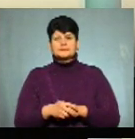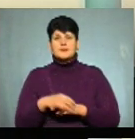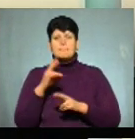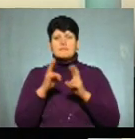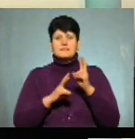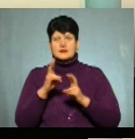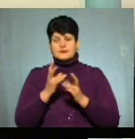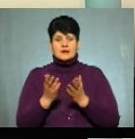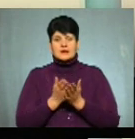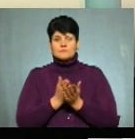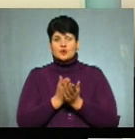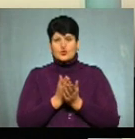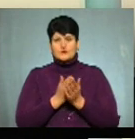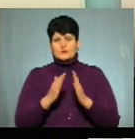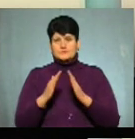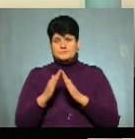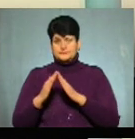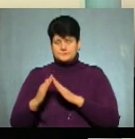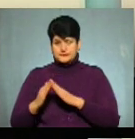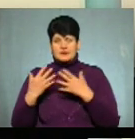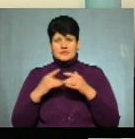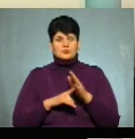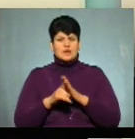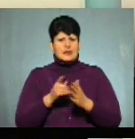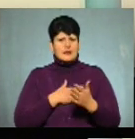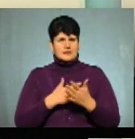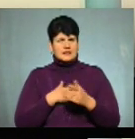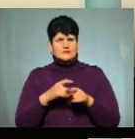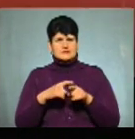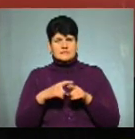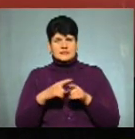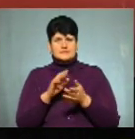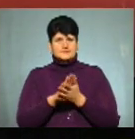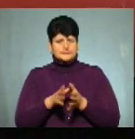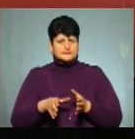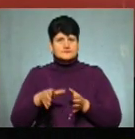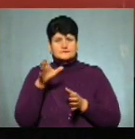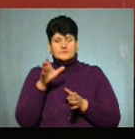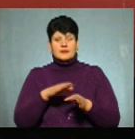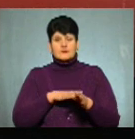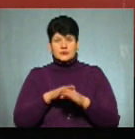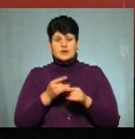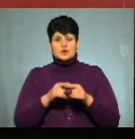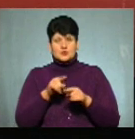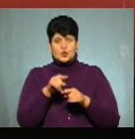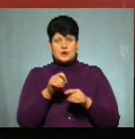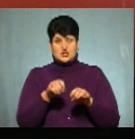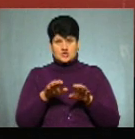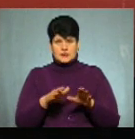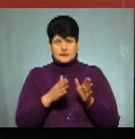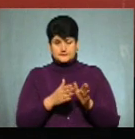Підприємства, які обслуговують житловий фонд, вже почали активно заварювати сміттєпроводи з метою виконання даного рішення.